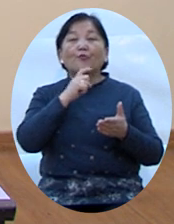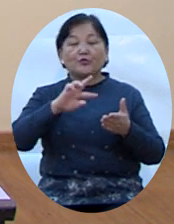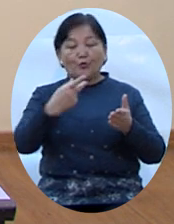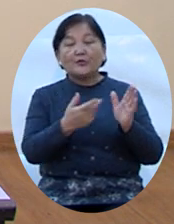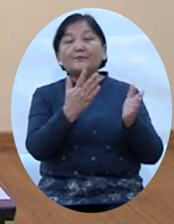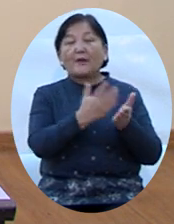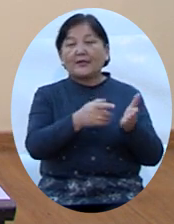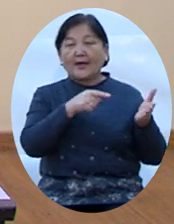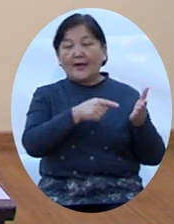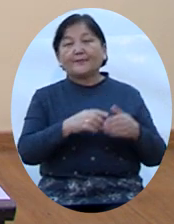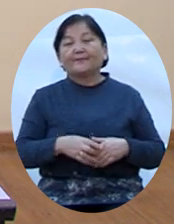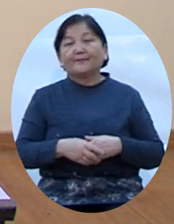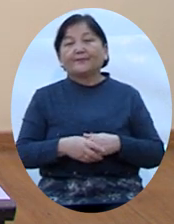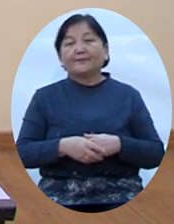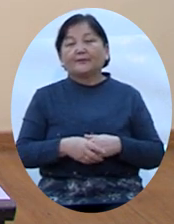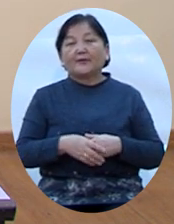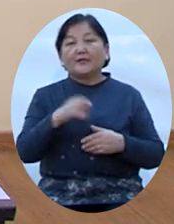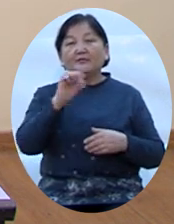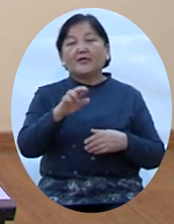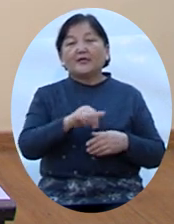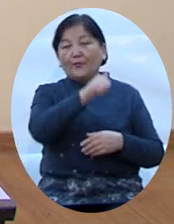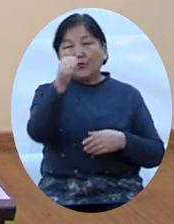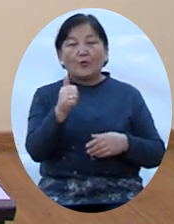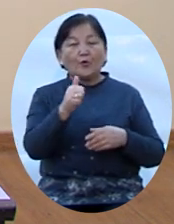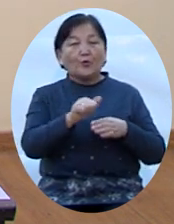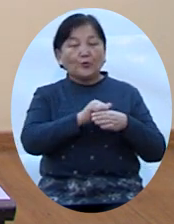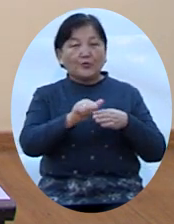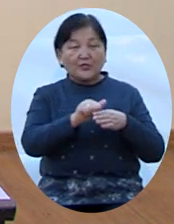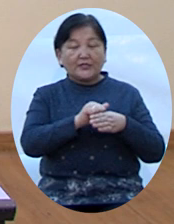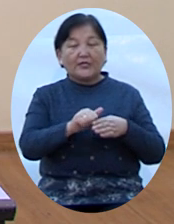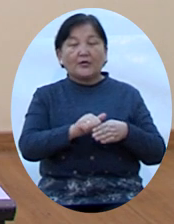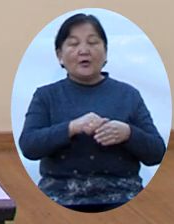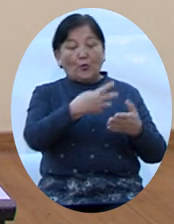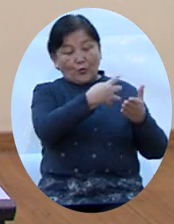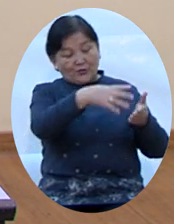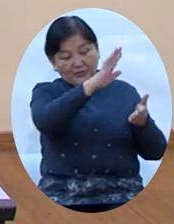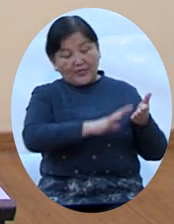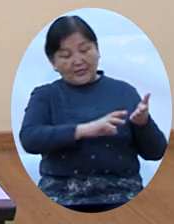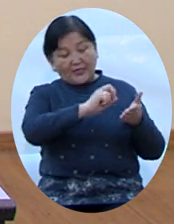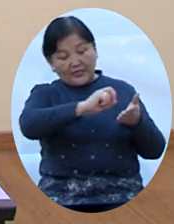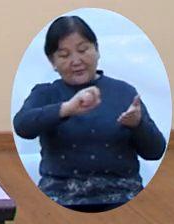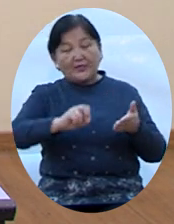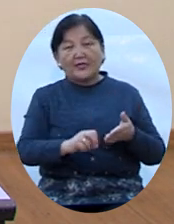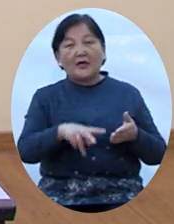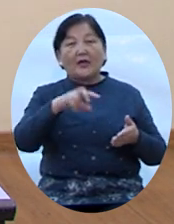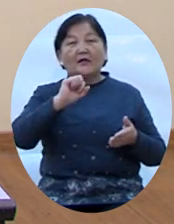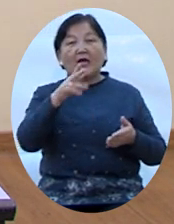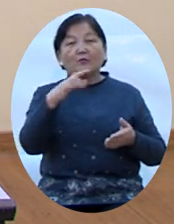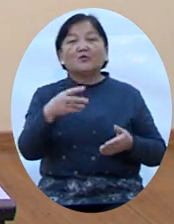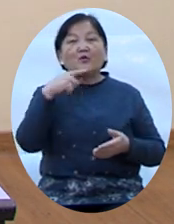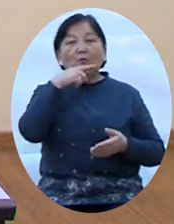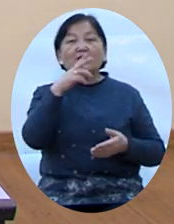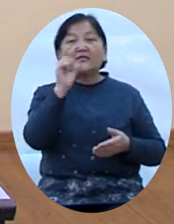За ингээд саяныхаа туршилтын үр дүнг бүгдээрээ хүснэгтэн дээрээ тэмдэглэе. За, лакмусын улаан